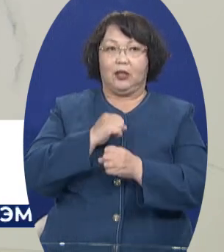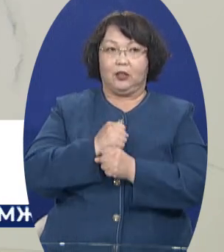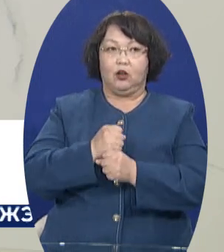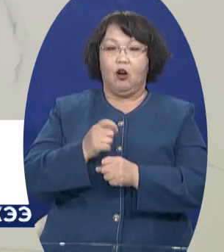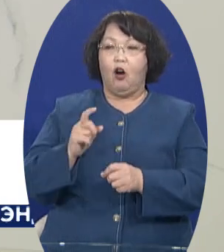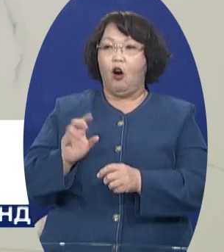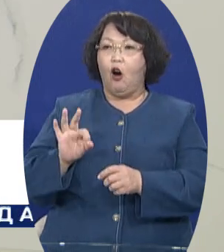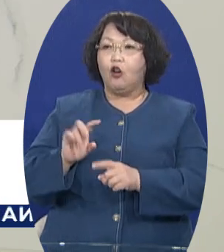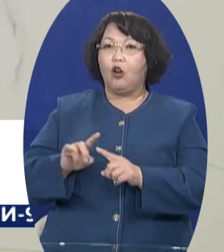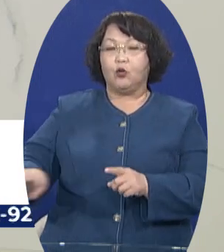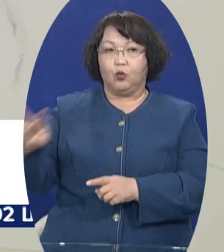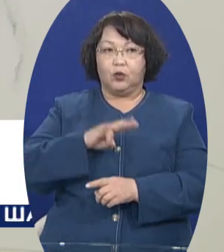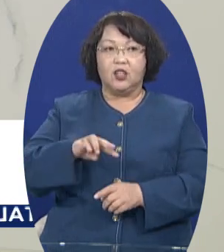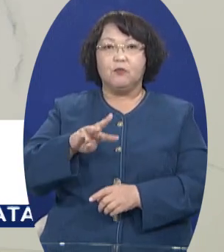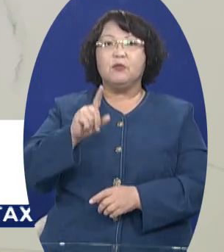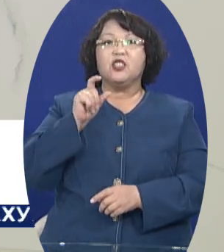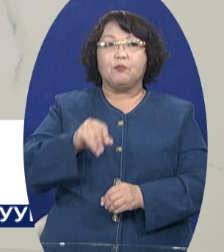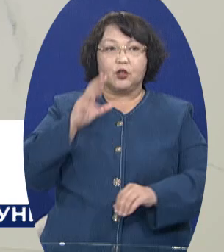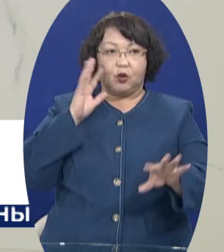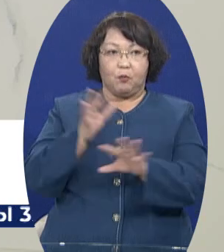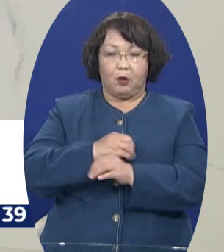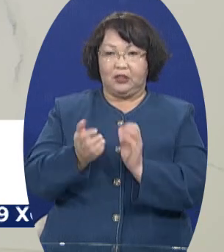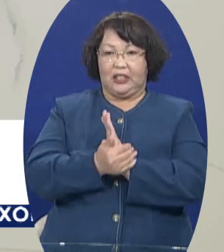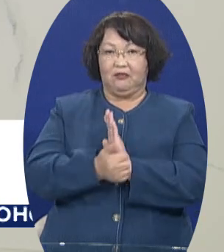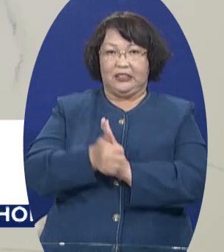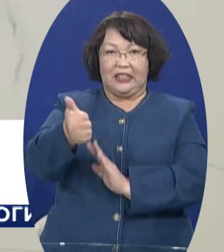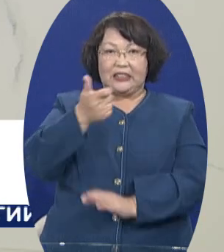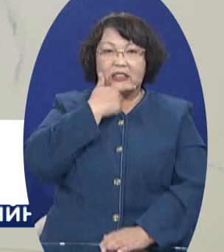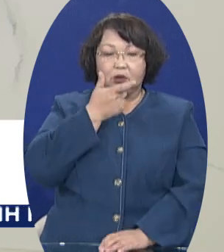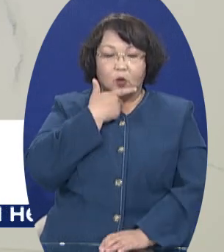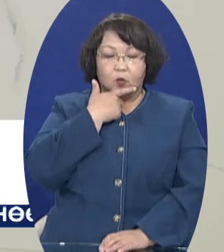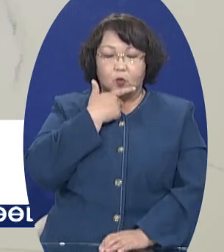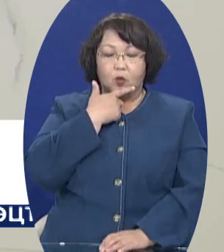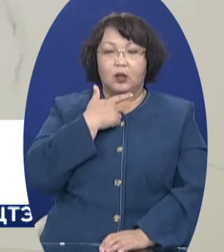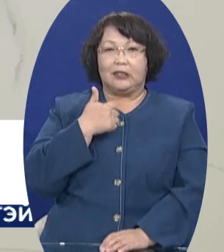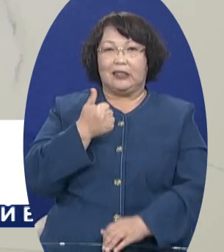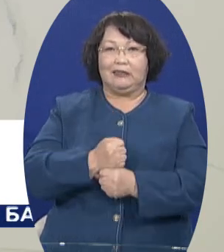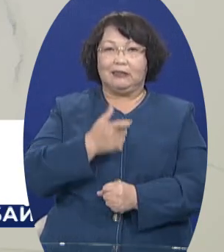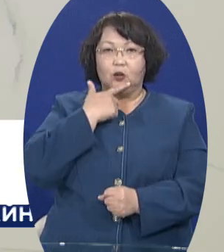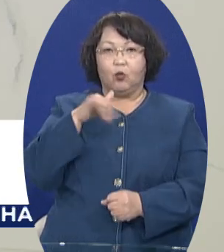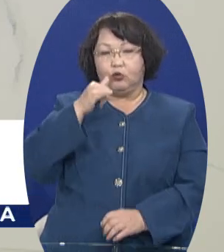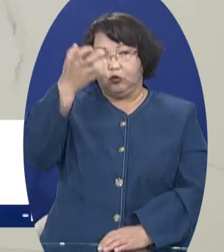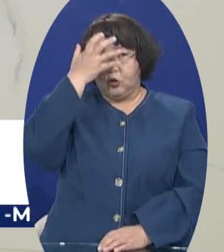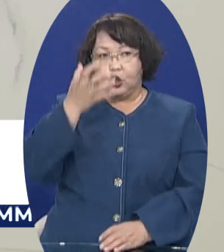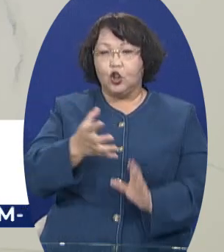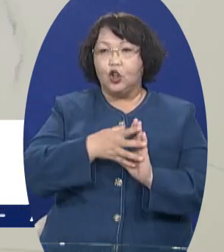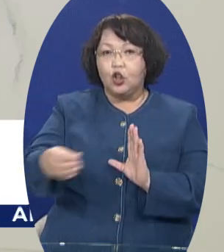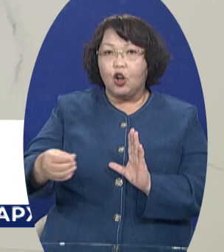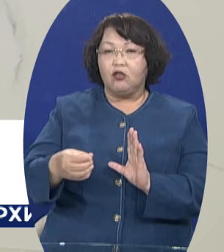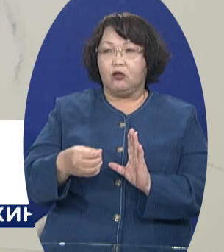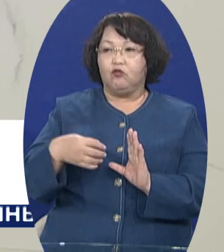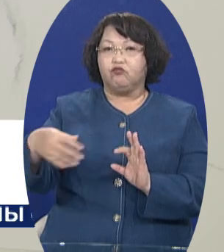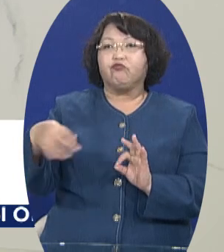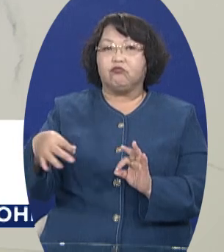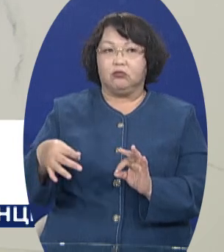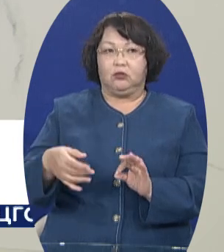төлөв хэрэгжүүлээд явах чадамж бол нэг талаас харагдахгүй байна. Нөгөө талаас хэрэгжүүлтийг хангахад улс төрийн болон янз бүрийн нөлөөлөлд орж идэг учраас